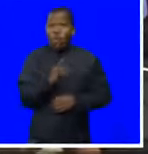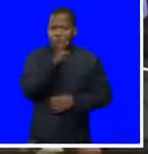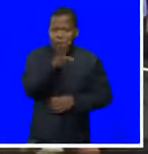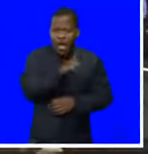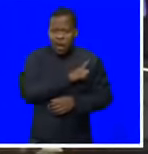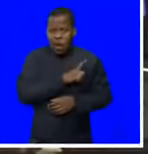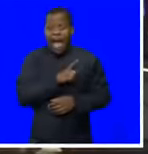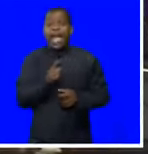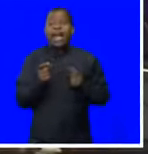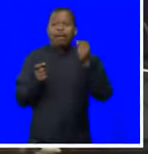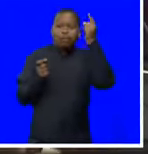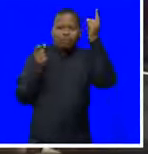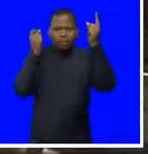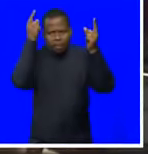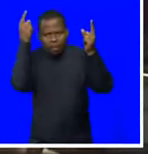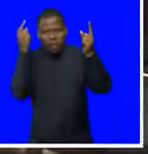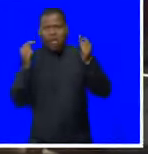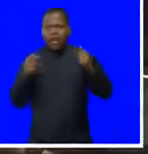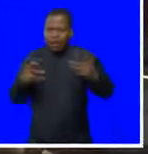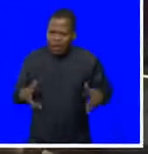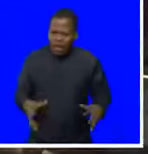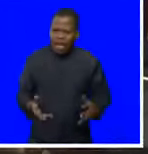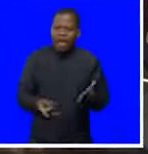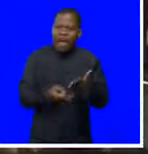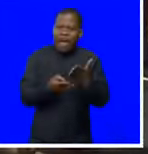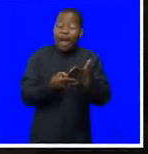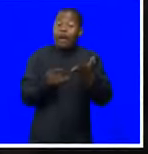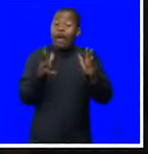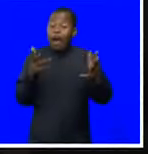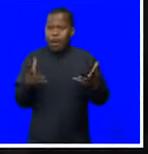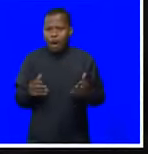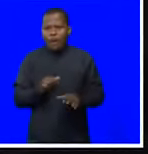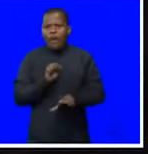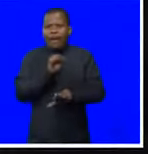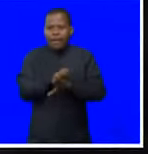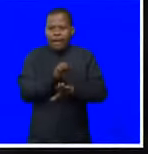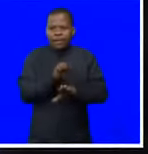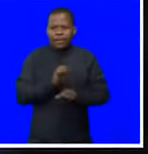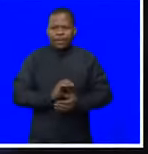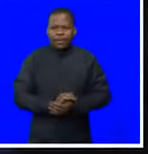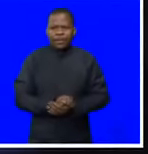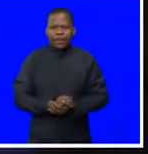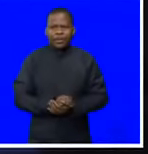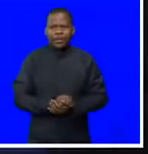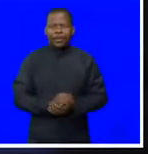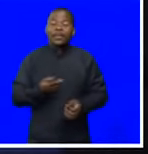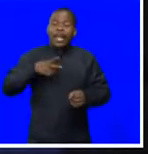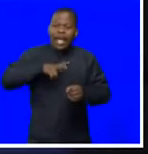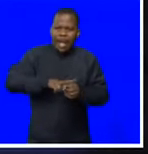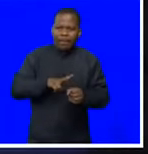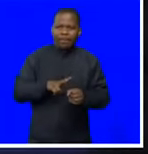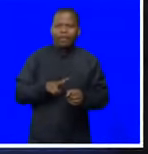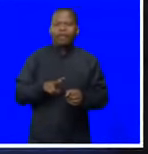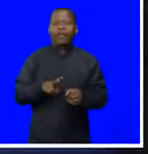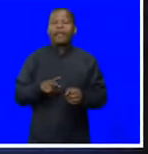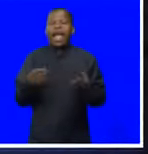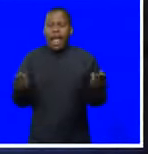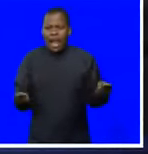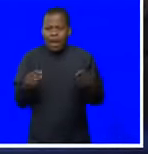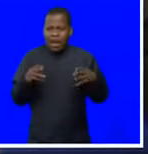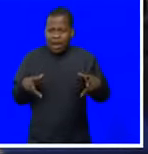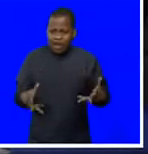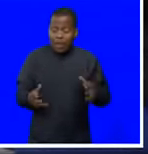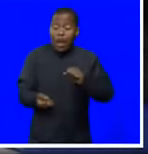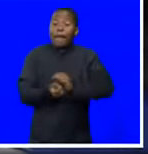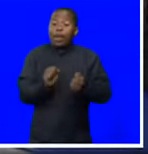nekuveta imibono yabo ukuthi badzinga kubanjiswa ngakuphi ikakhulukati lapho khona balimi bahlaselwa